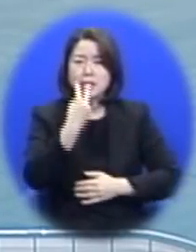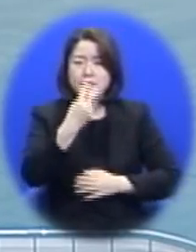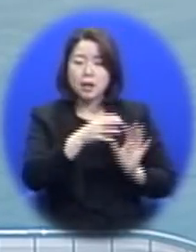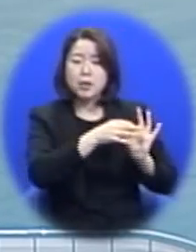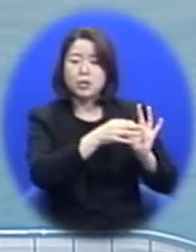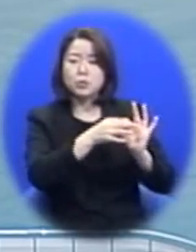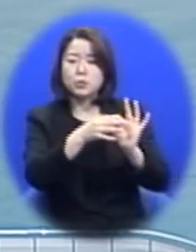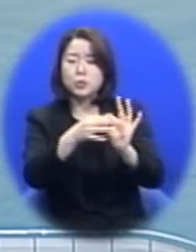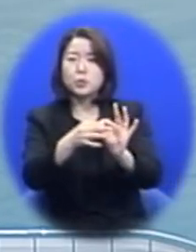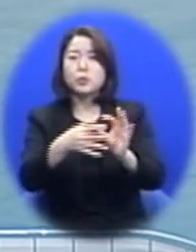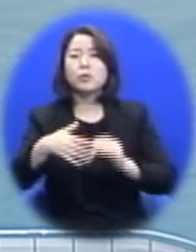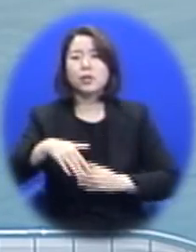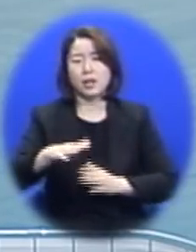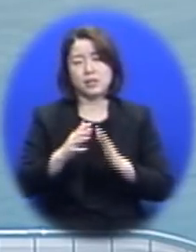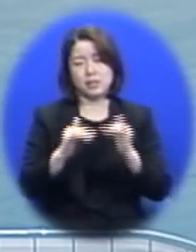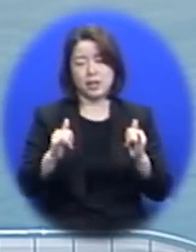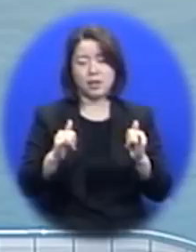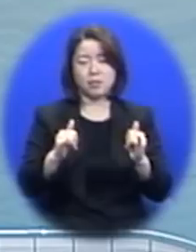유지하는 사람들입니다.